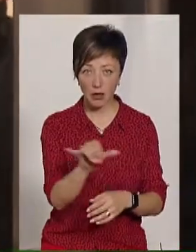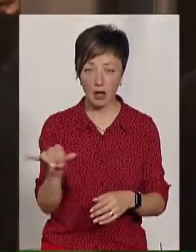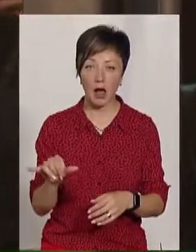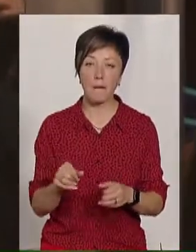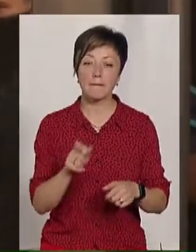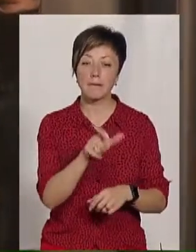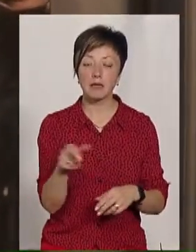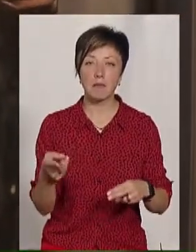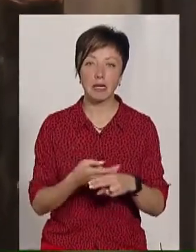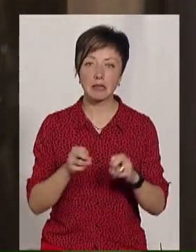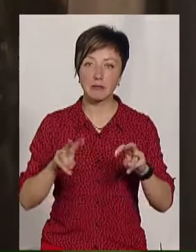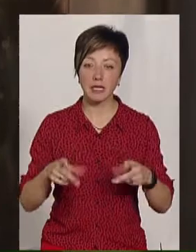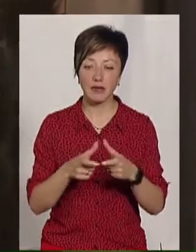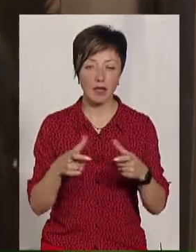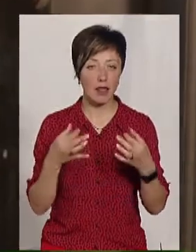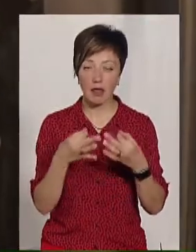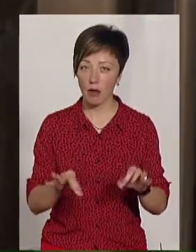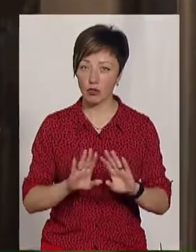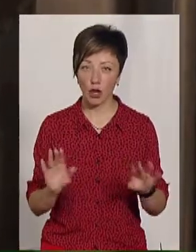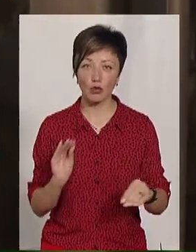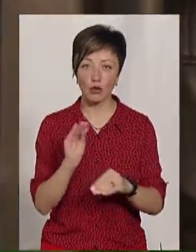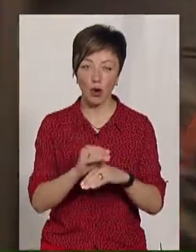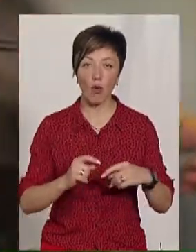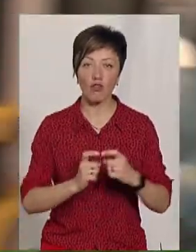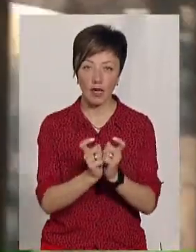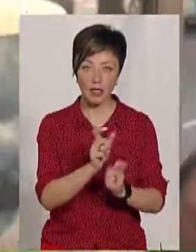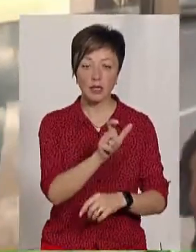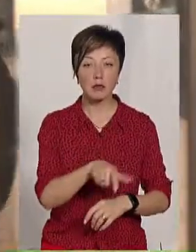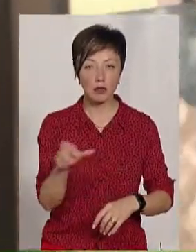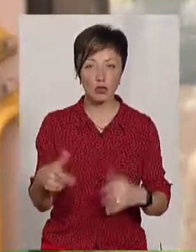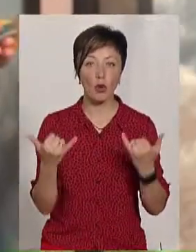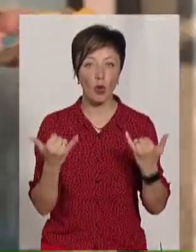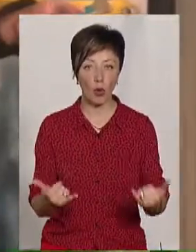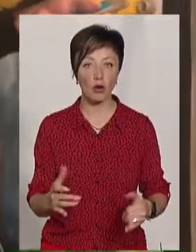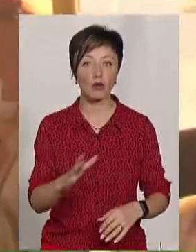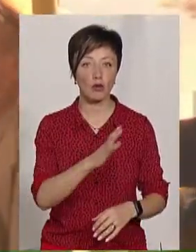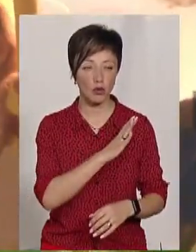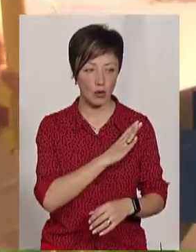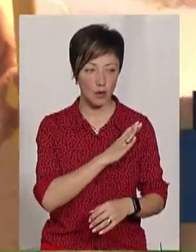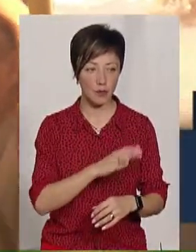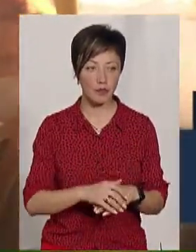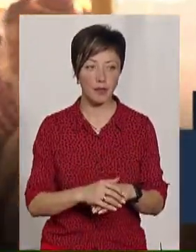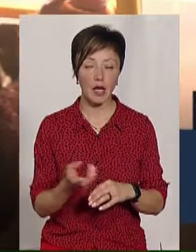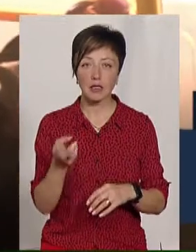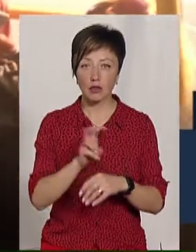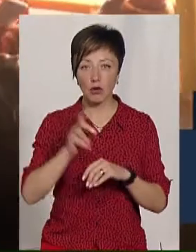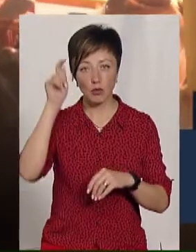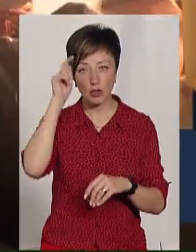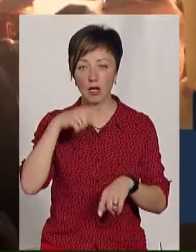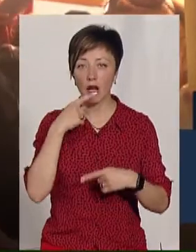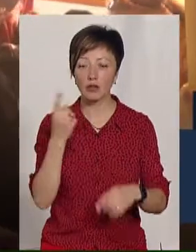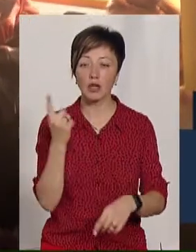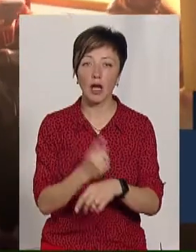Пасажирів без спецквитків у транспорт не пускає. Додає, що конфлікти з пасажирами сьогодні були. Що мужчина? Я говорю, що не